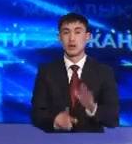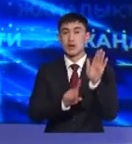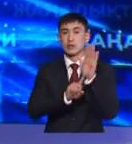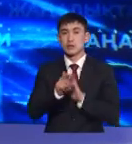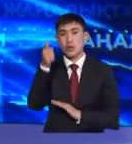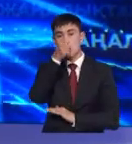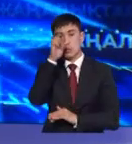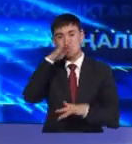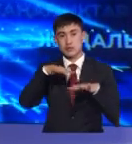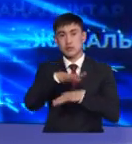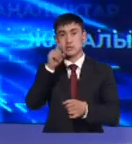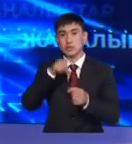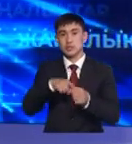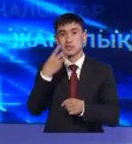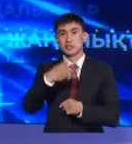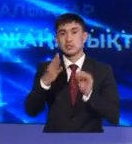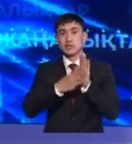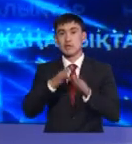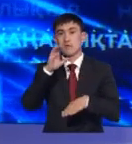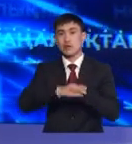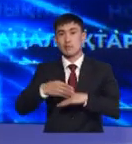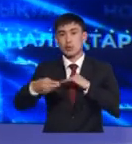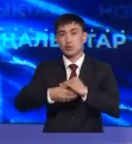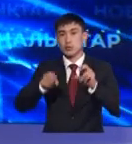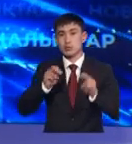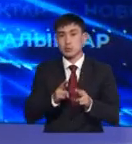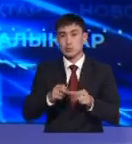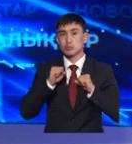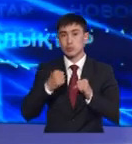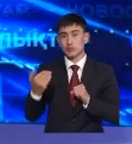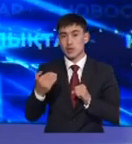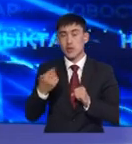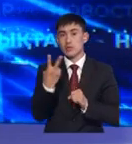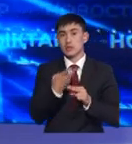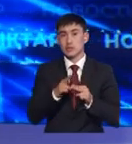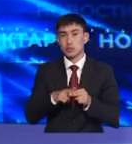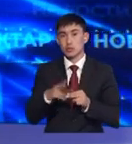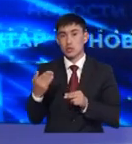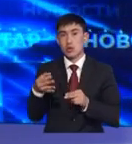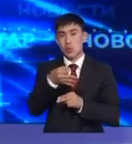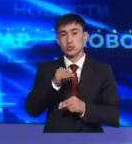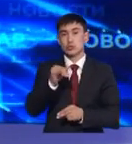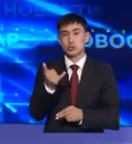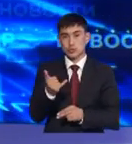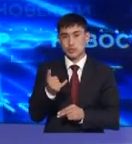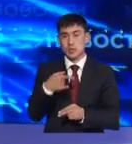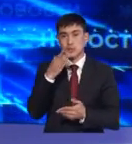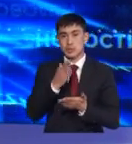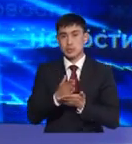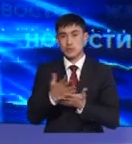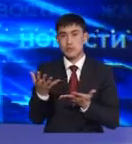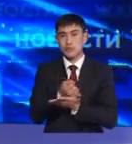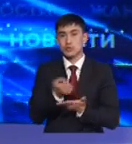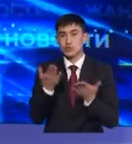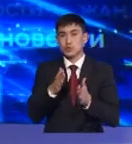С начала года по стране было зарегистрировано 39 фактов коррупционных преступлений в сфере спорта, два из которых приходятся на область ЖТСУ. Отмечается, что